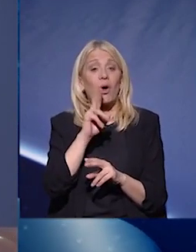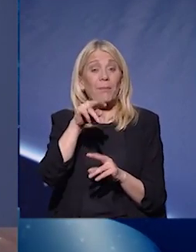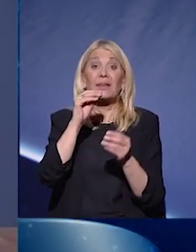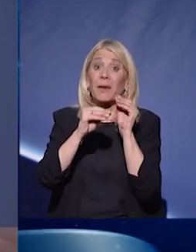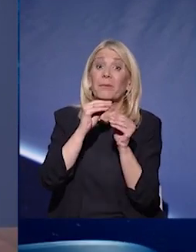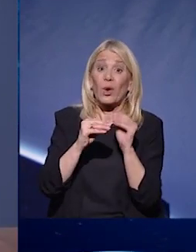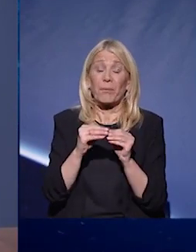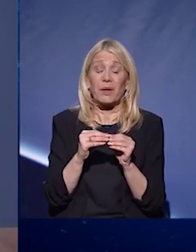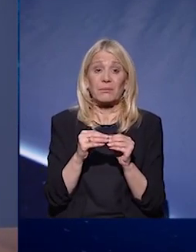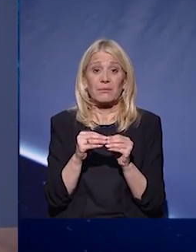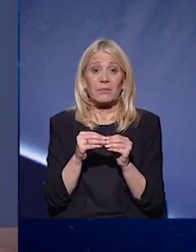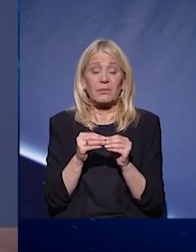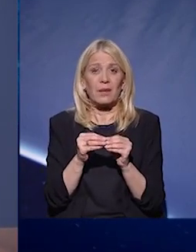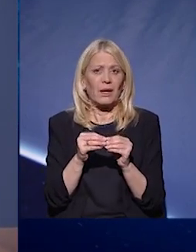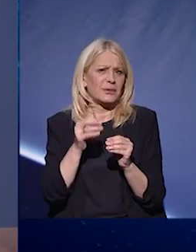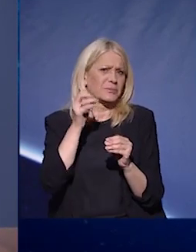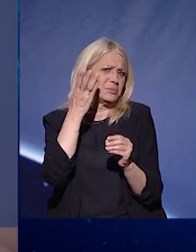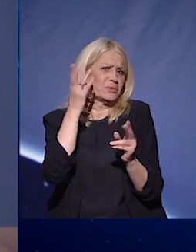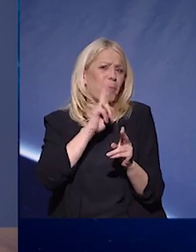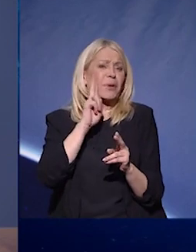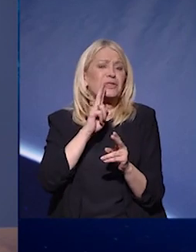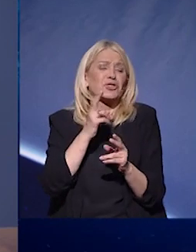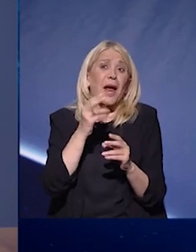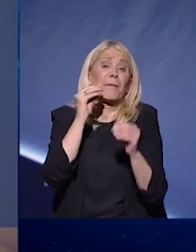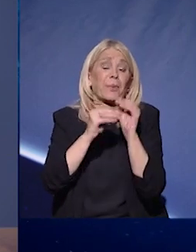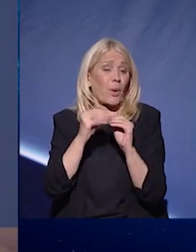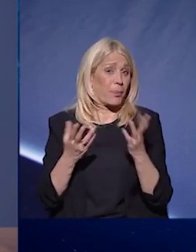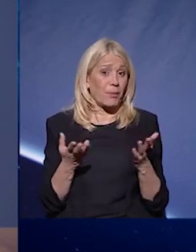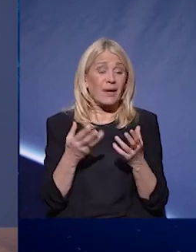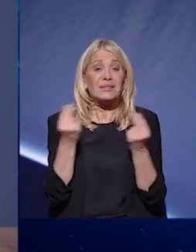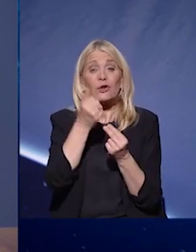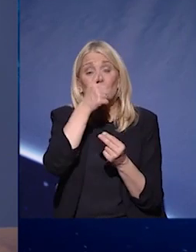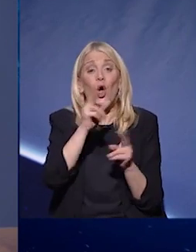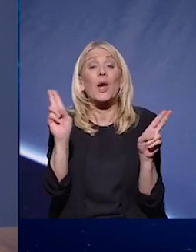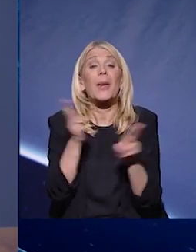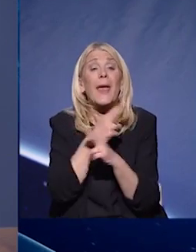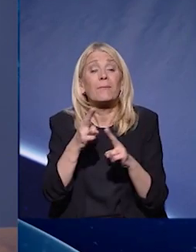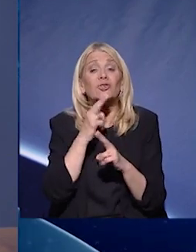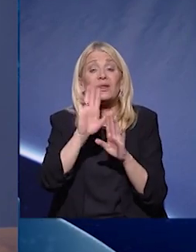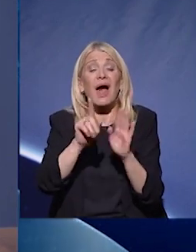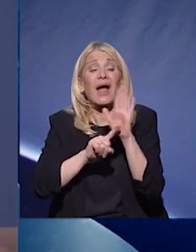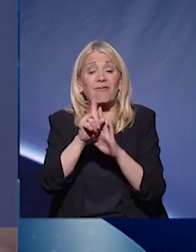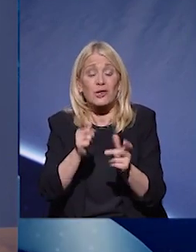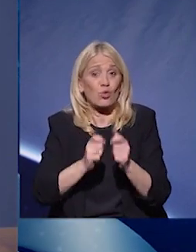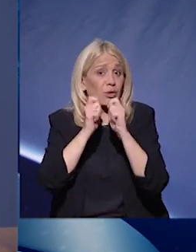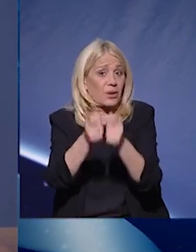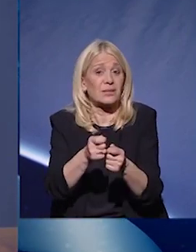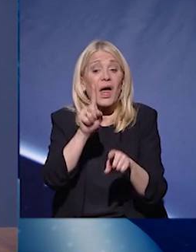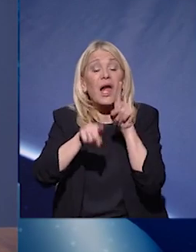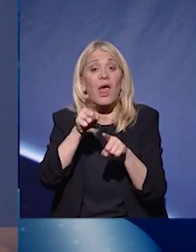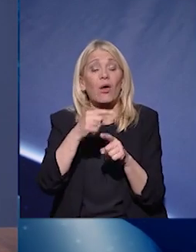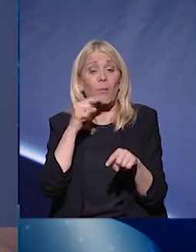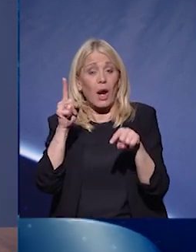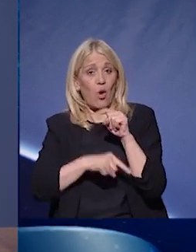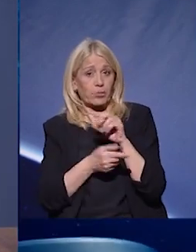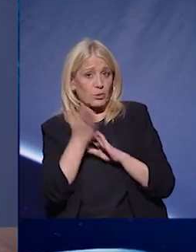problem. Banalni problem, potpuno banalni problem. Zato što ne može da se izda takav rezultat nekome na